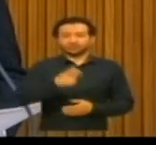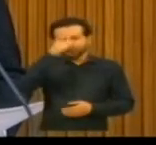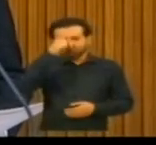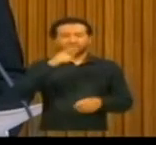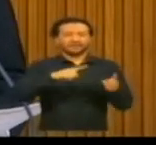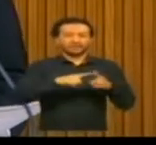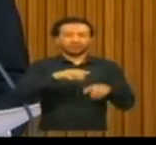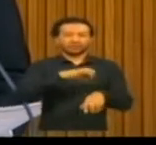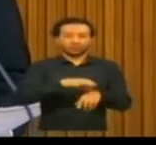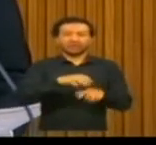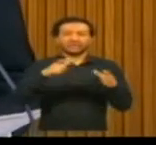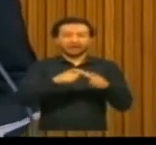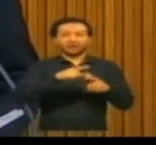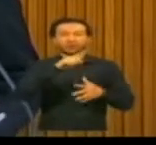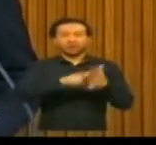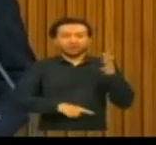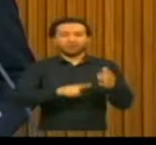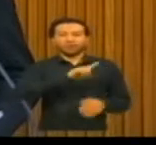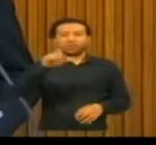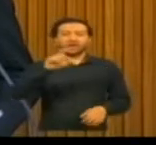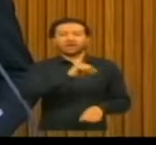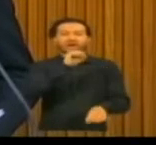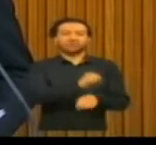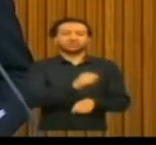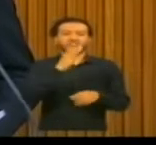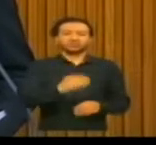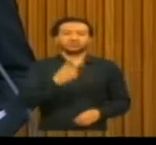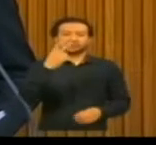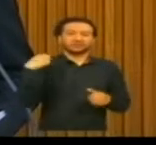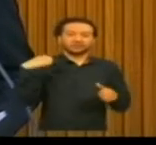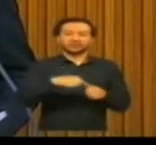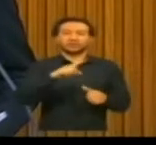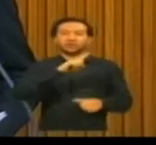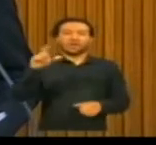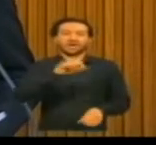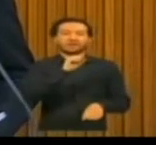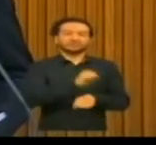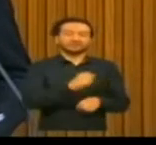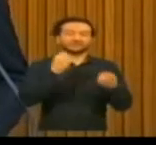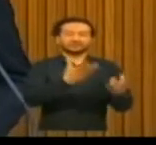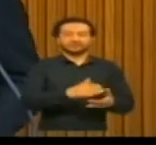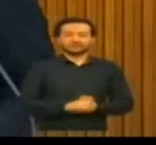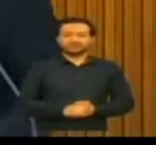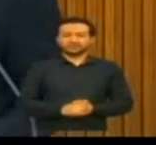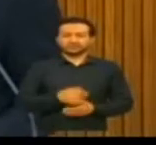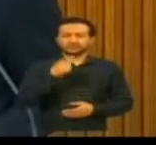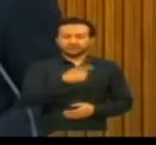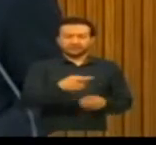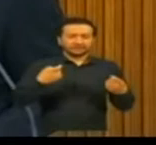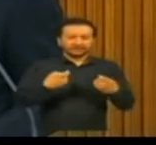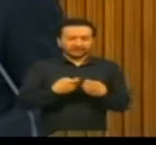Tabipler Birliği'nin yöneticilerine 10 ay hapis cezası verdi. 2'şer kez 10 ay hapis cezası verildi. Ya